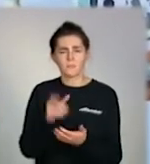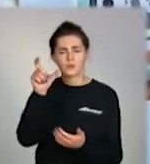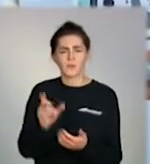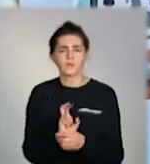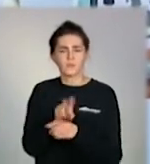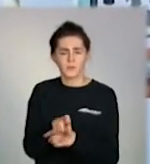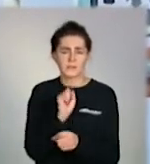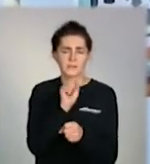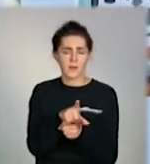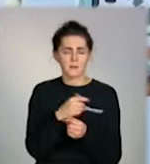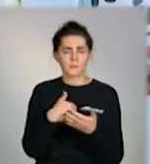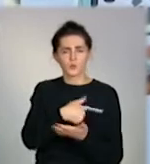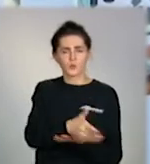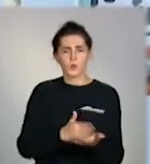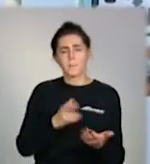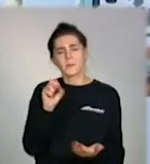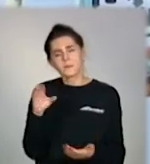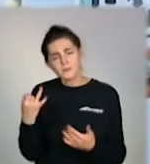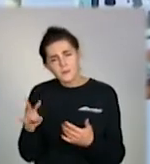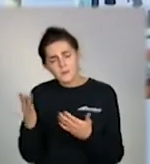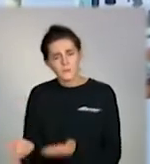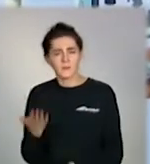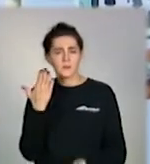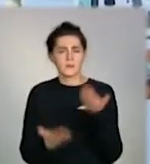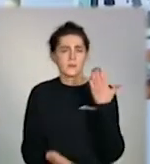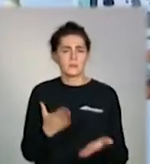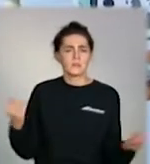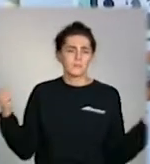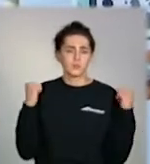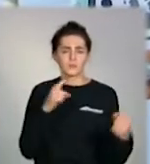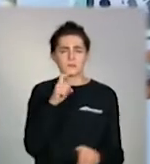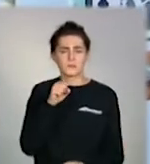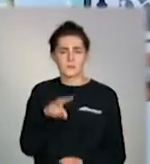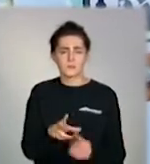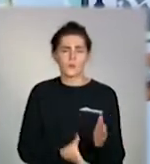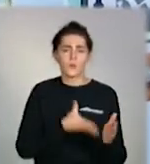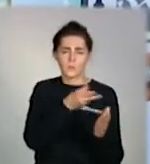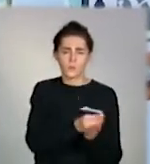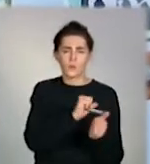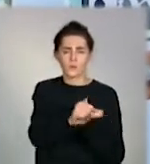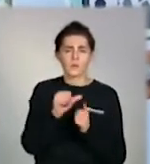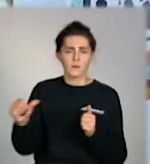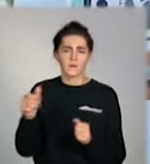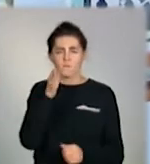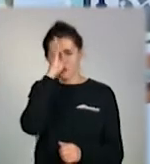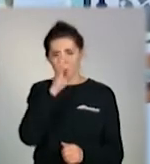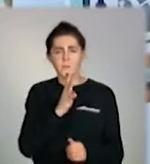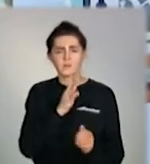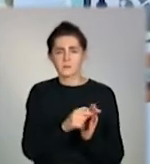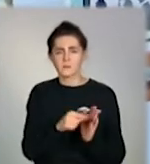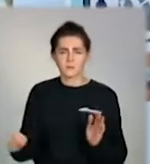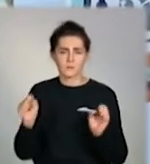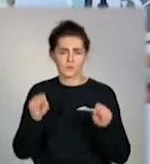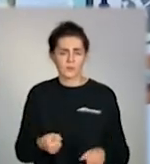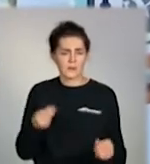нас на якщо ми говоримо в басейні, потім захотів ще сходити в спортзал, віддільно оплатив в спортзалі, тобто в течение 4 місяців він може тратити